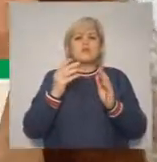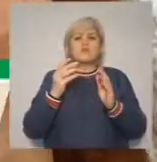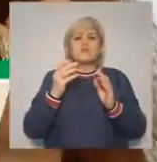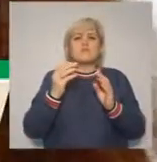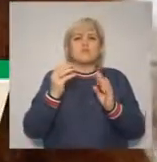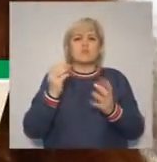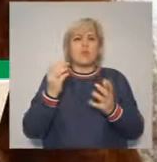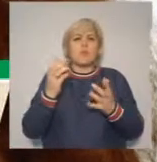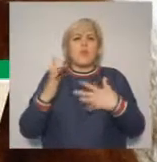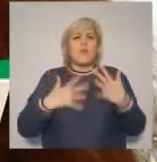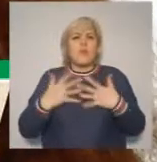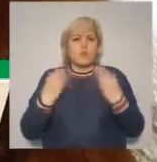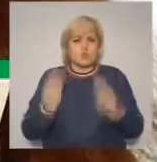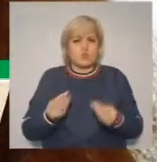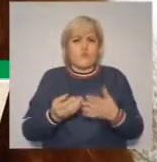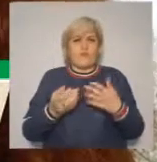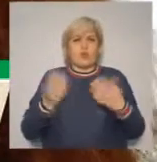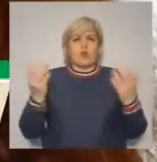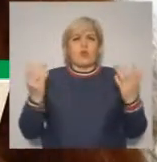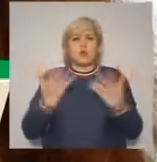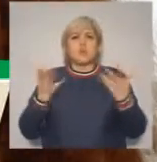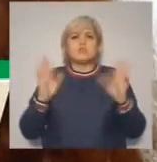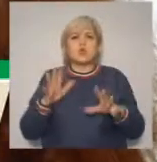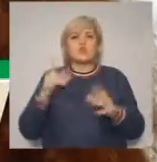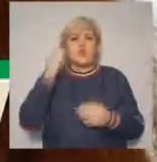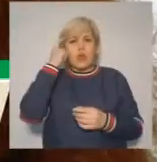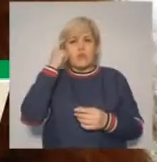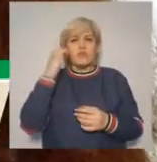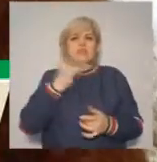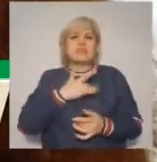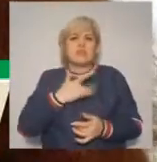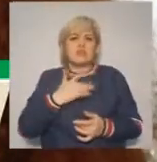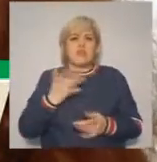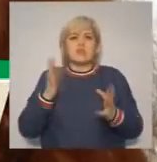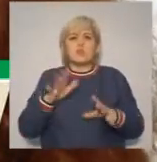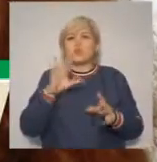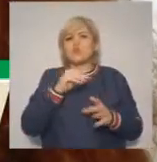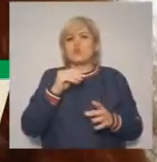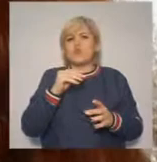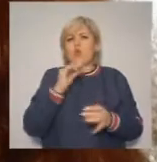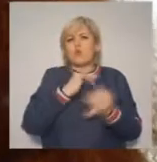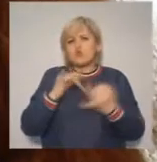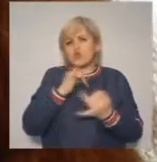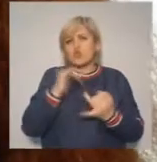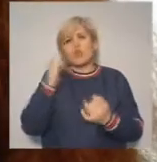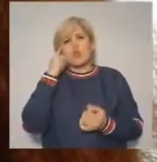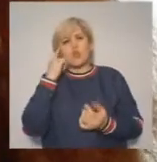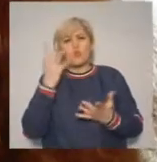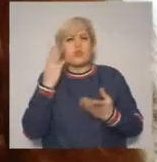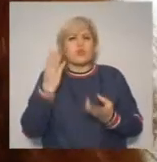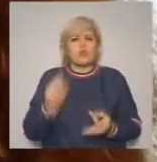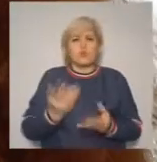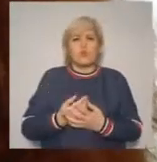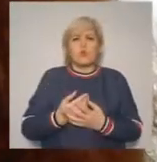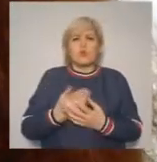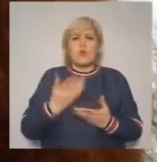остается и в голове, и в сердце. Остальное все это обсуждение, додумывание какие-то, тем более если мы говорим о